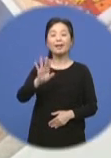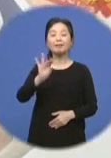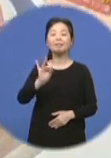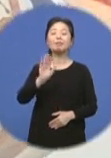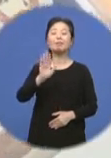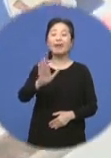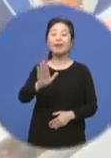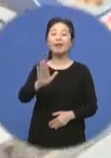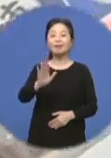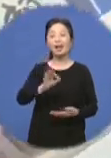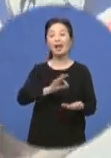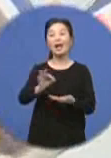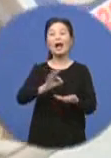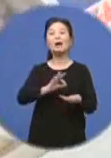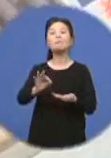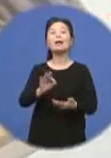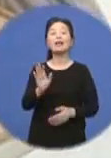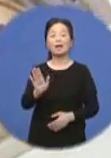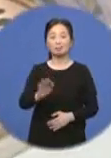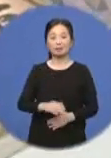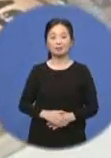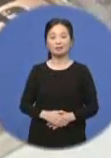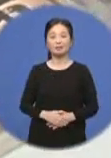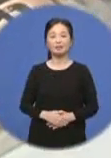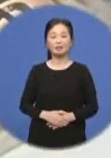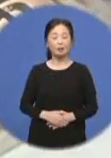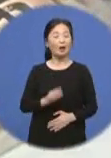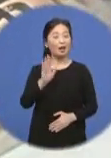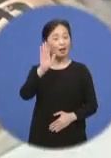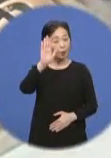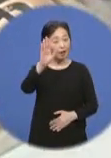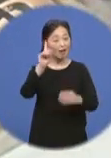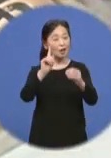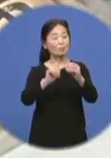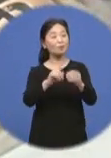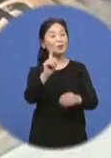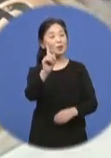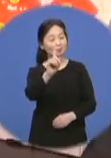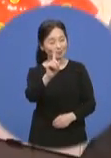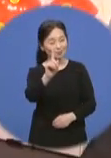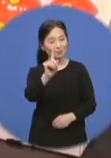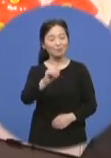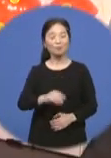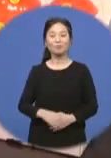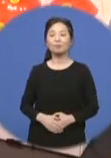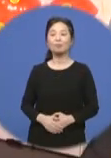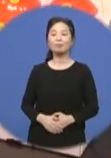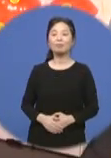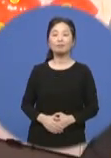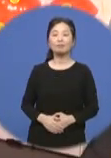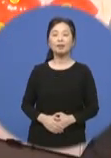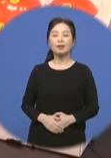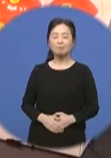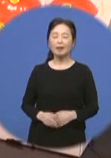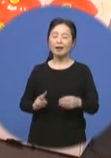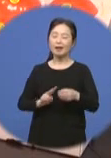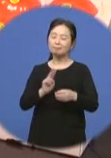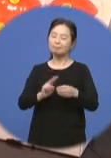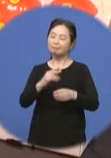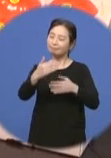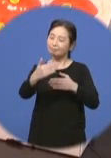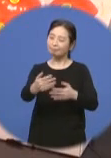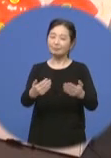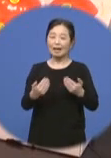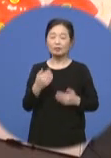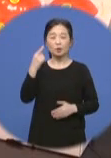させていただいています。 では最後に今後の目標を教えていただけますか。 はい、数年かかると思いますが、加